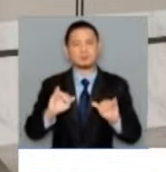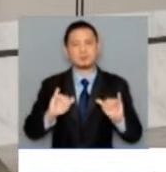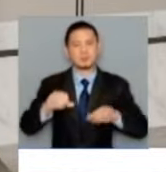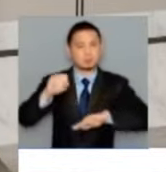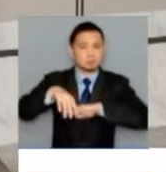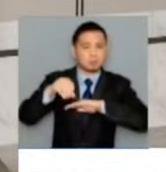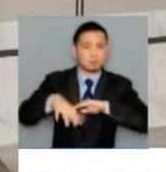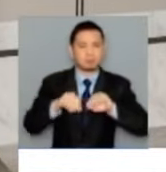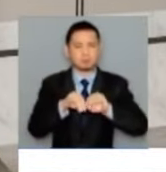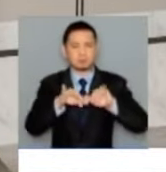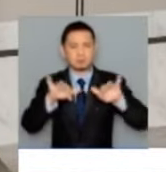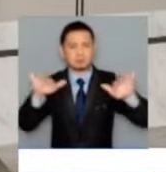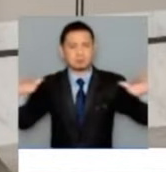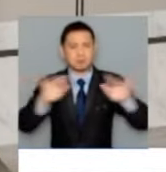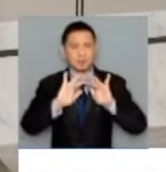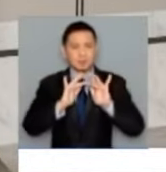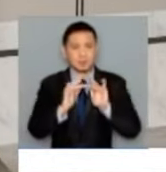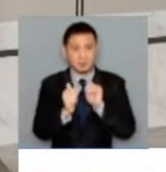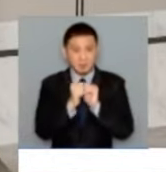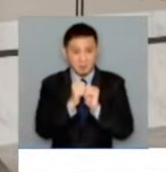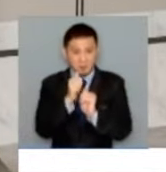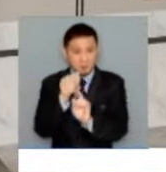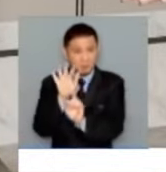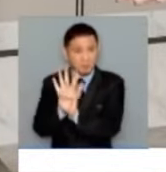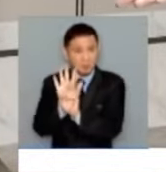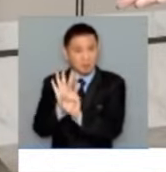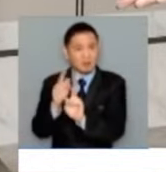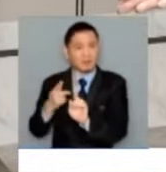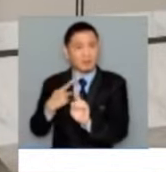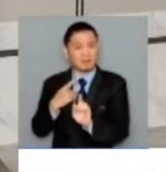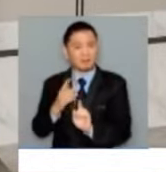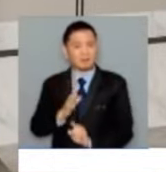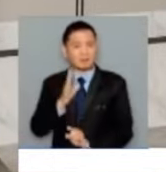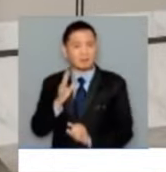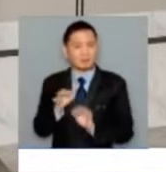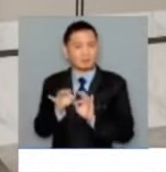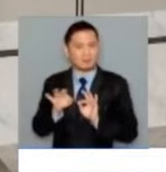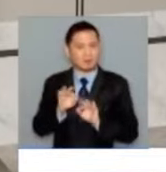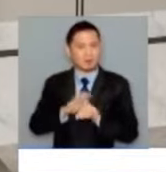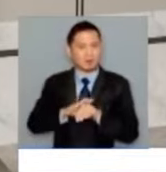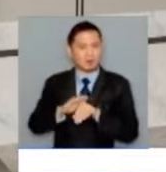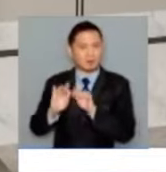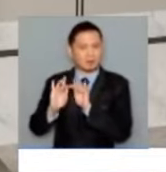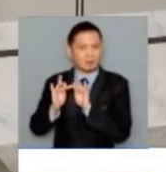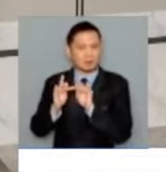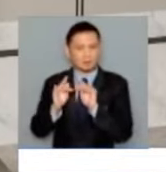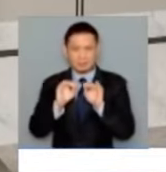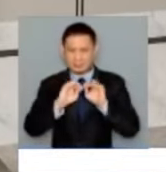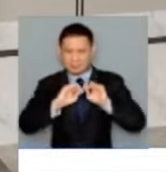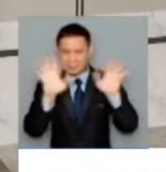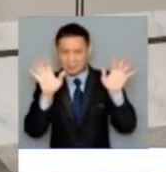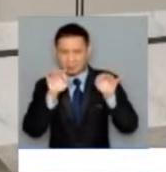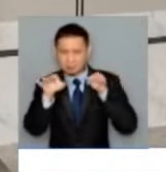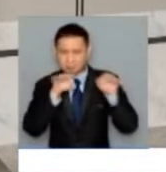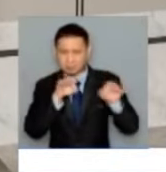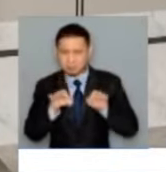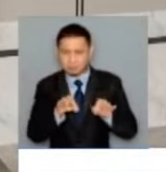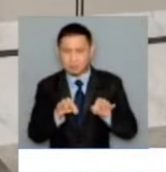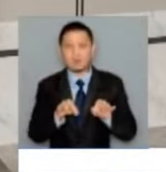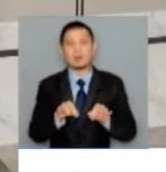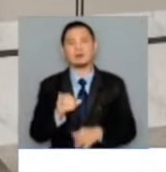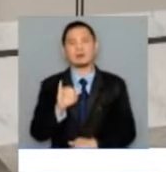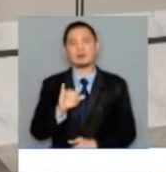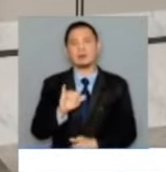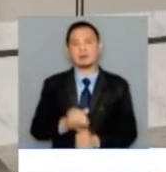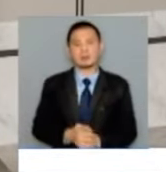na rin yata ang paglalabas ng official statement online para lamang linawin ang mga issue. Nako, paano kung the damage has